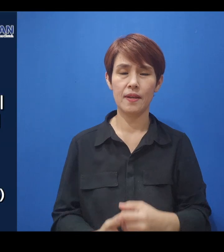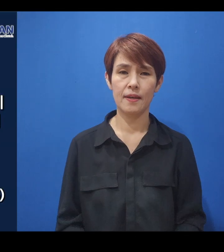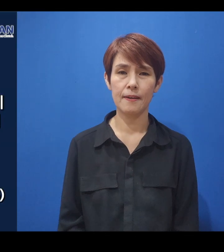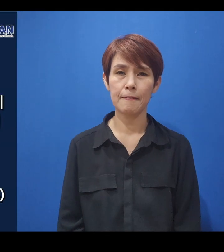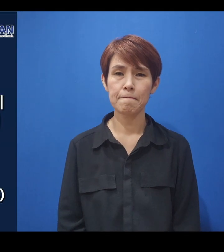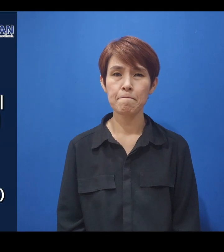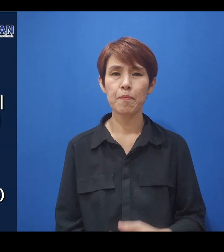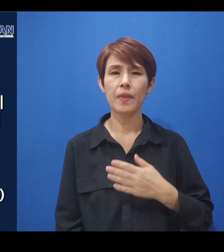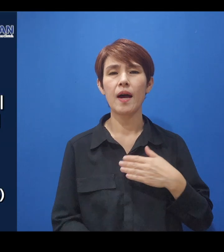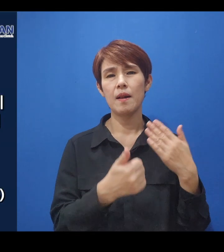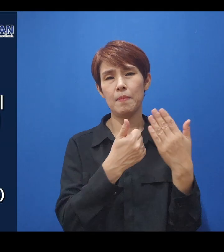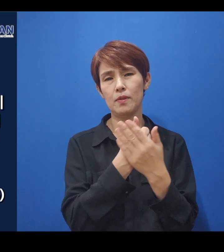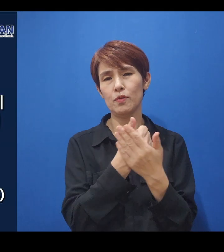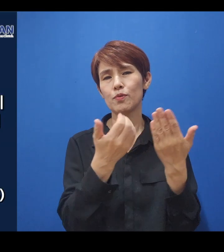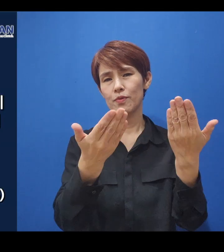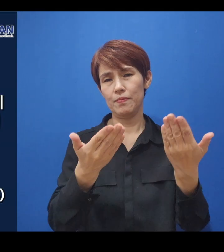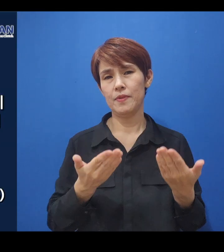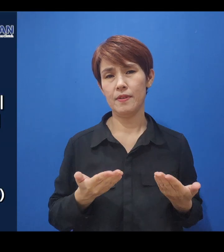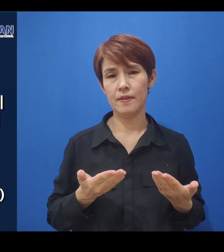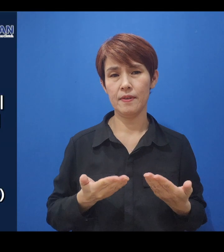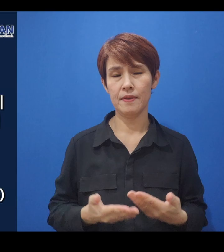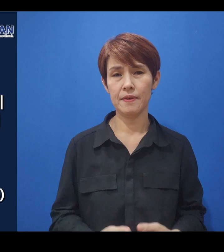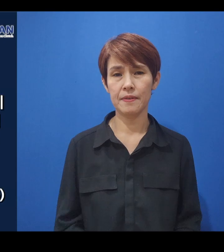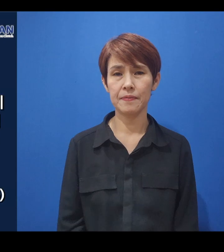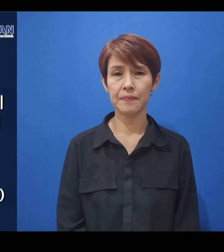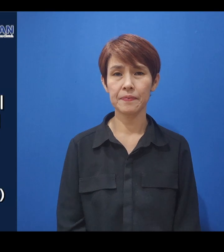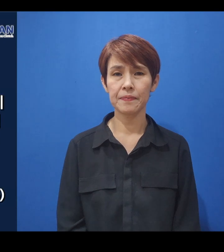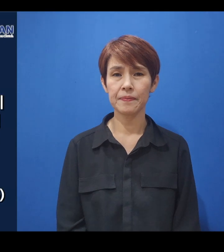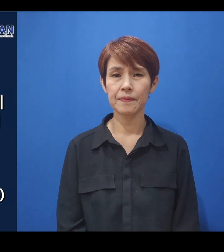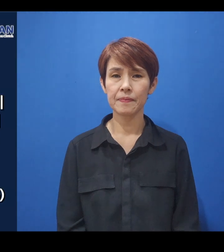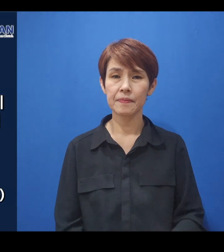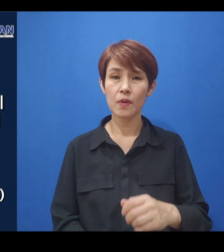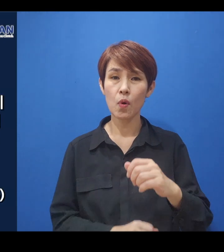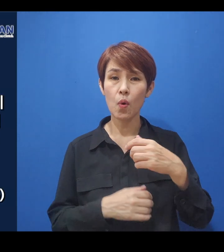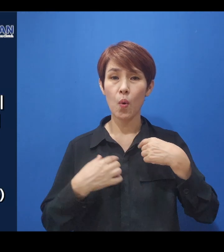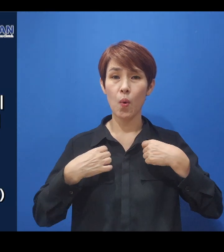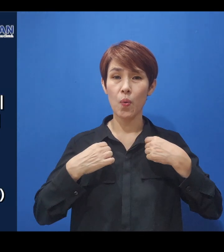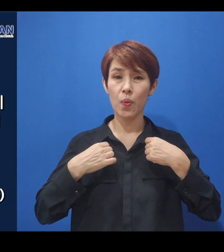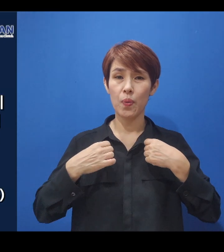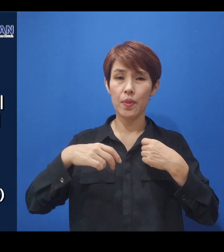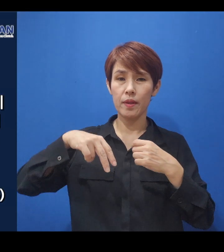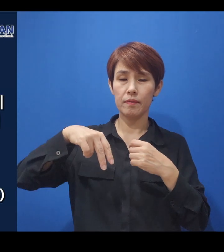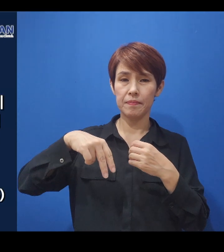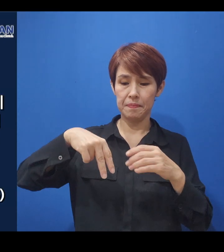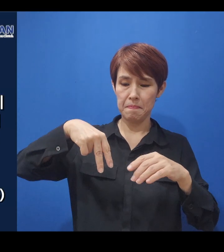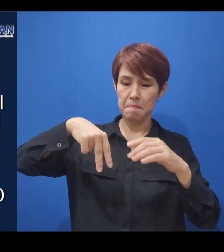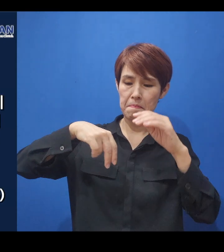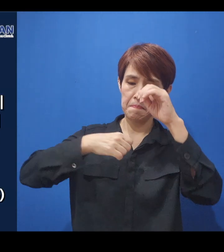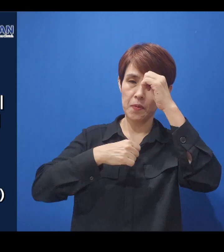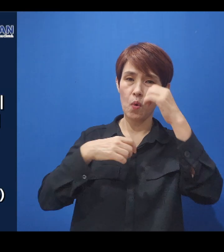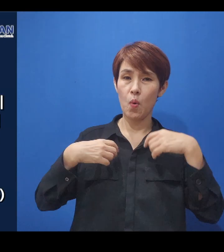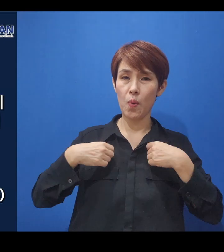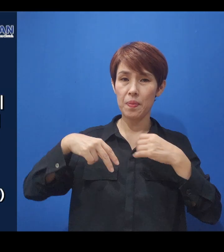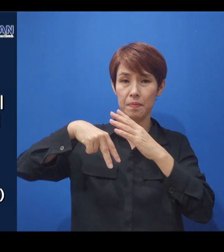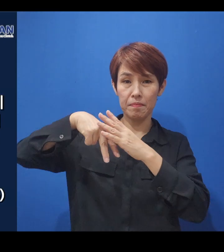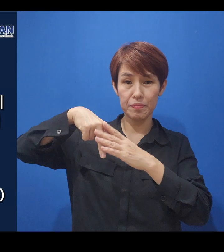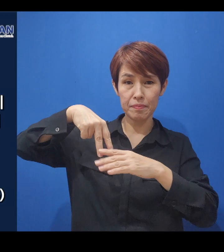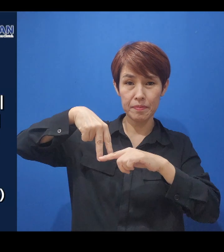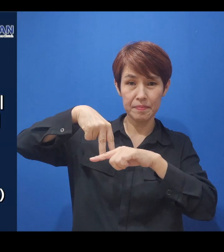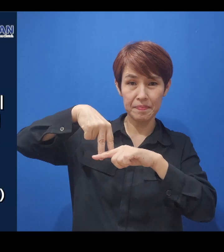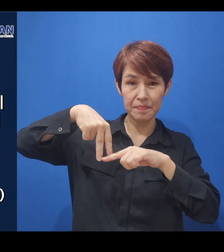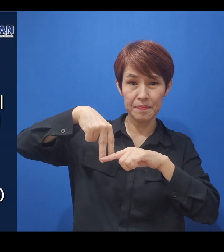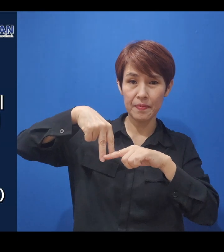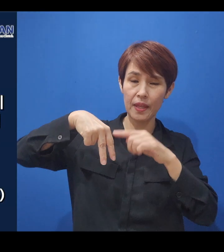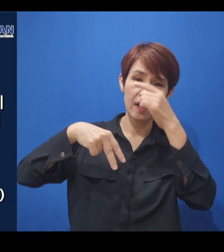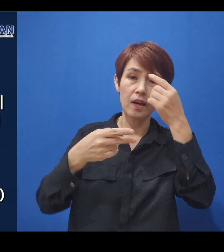그래서 날 만지시네요. 발에 끌리는 옷을 입고, 당시 사람들은, 노동자들은 일을